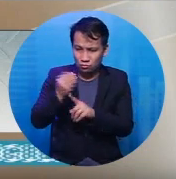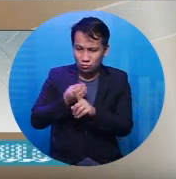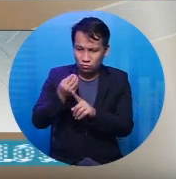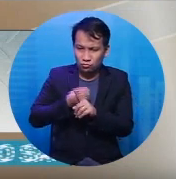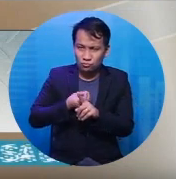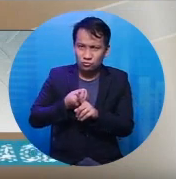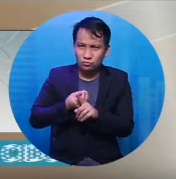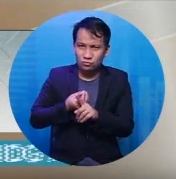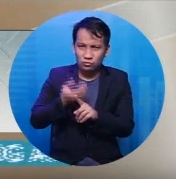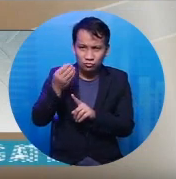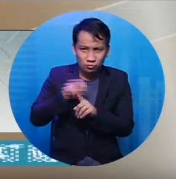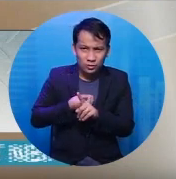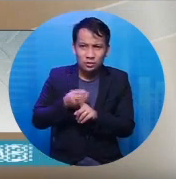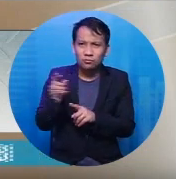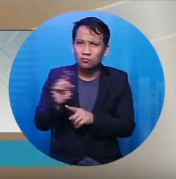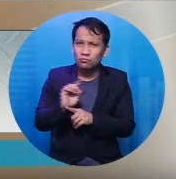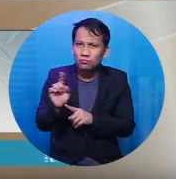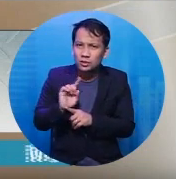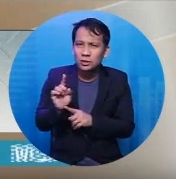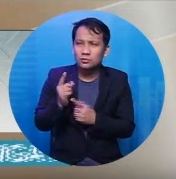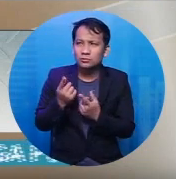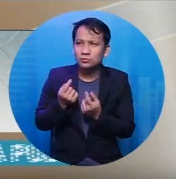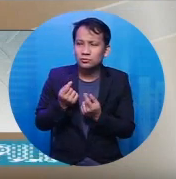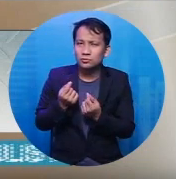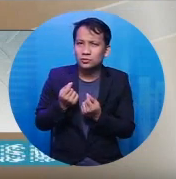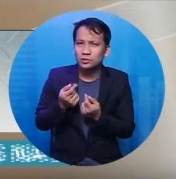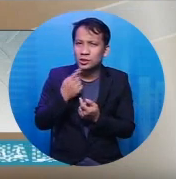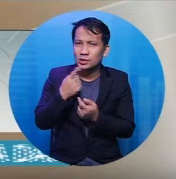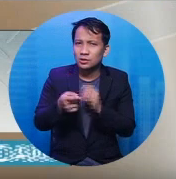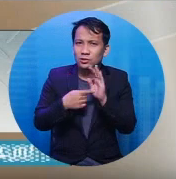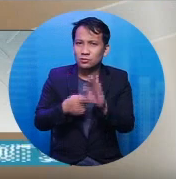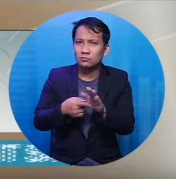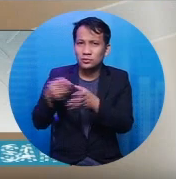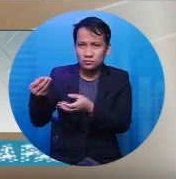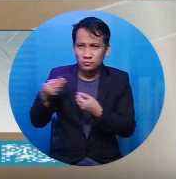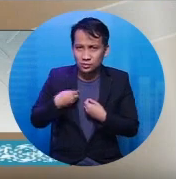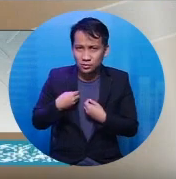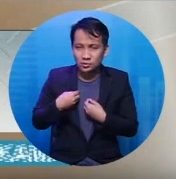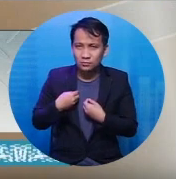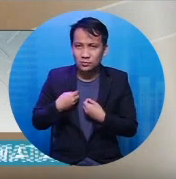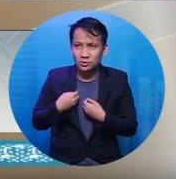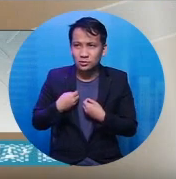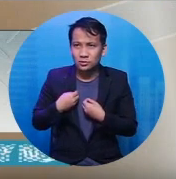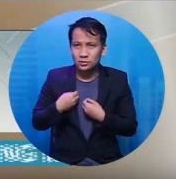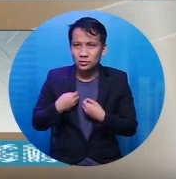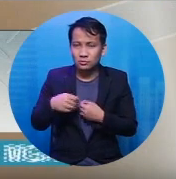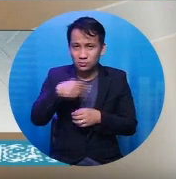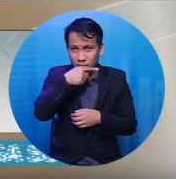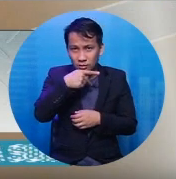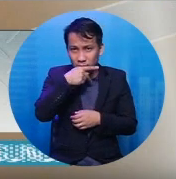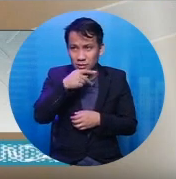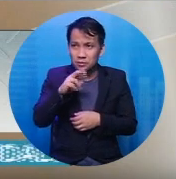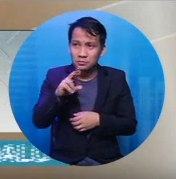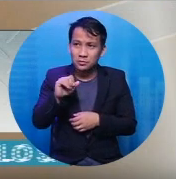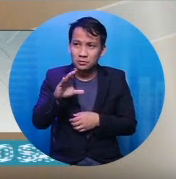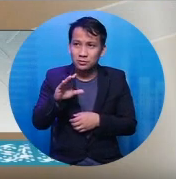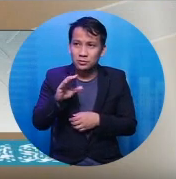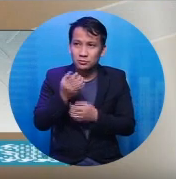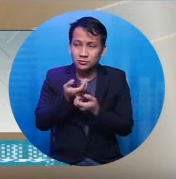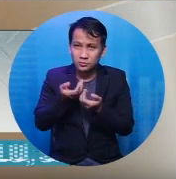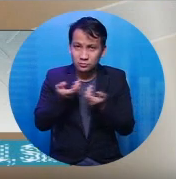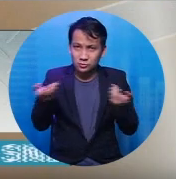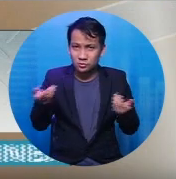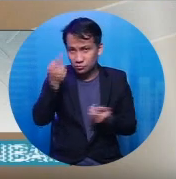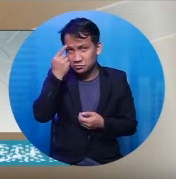October 17, sabi niya, manghingi lang ako sa iyo ng privacy. Gusto ko ng privacy. Gusto ko munang